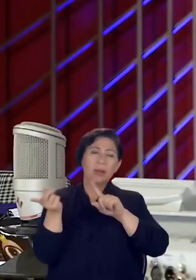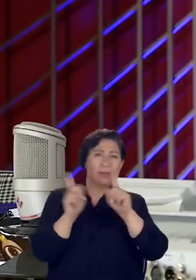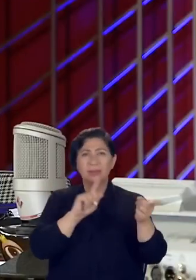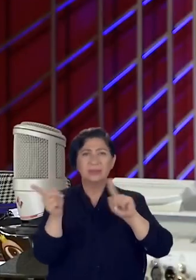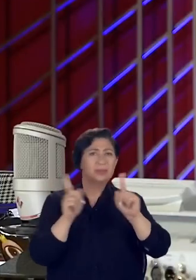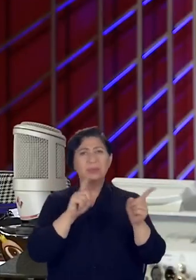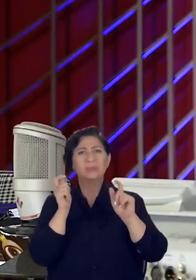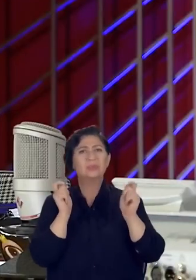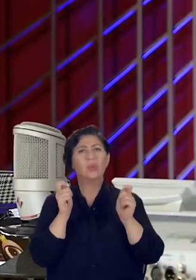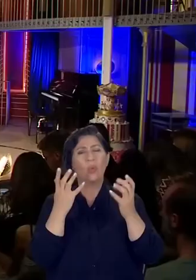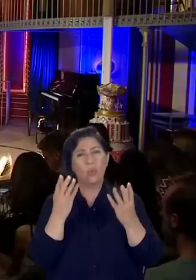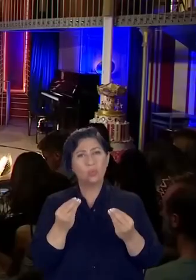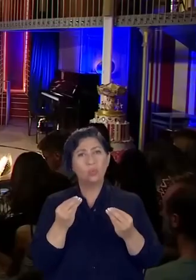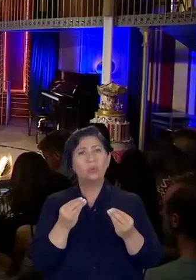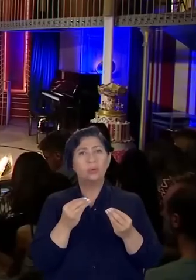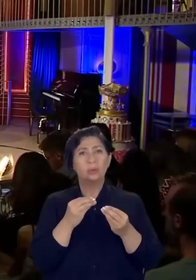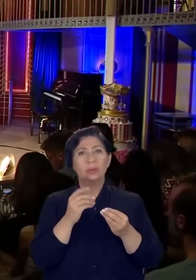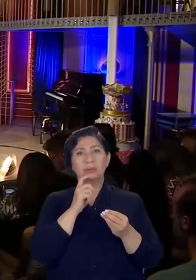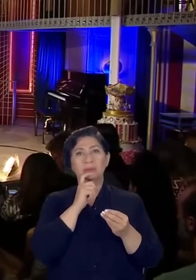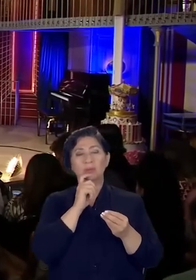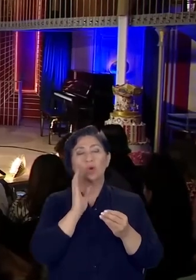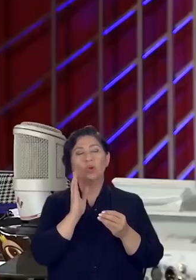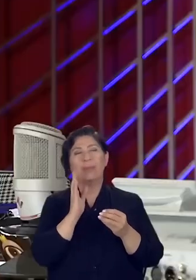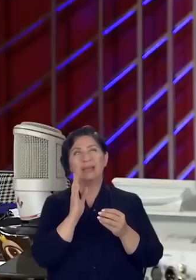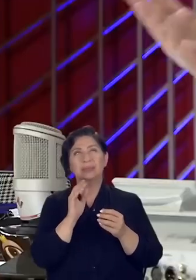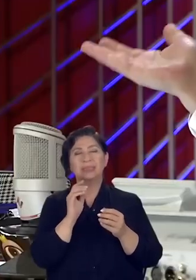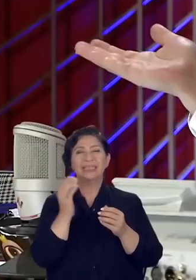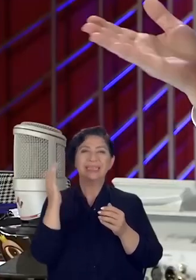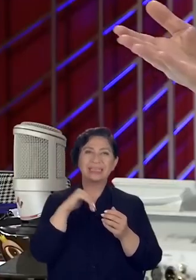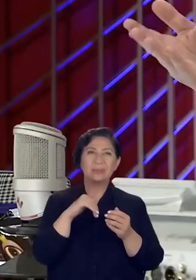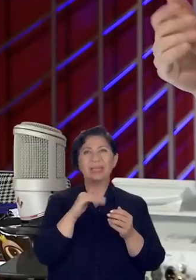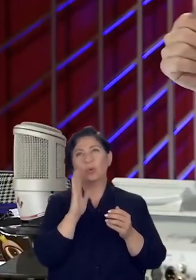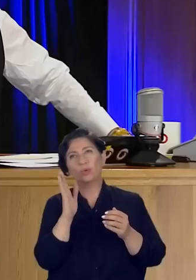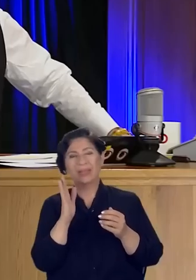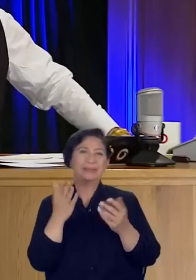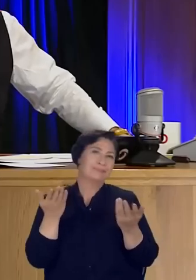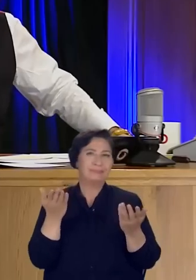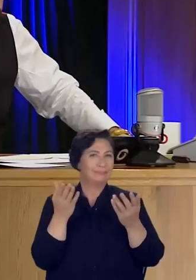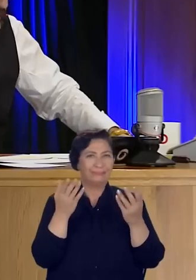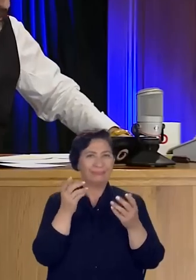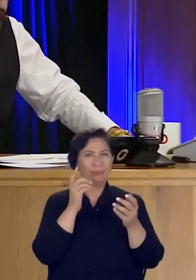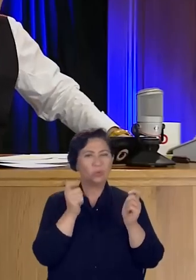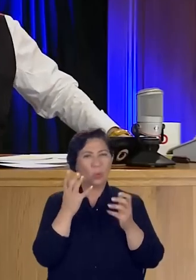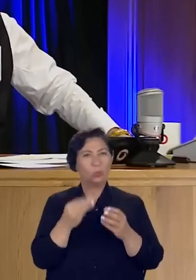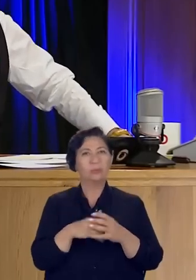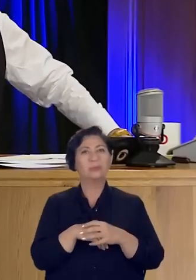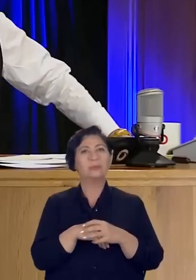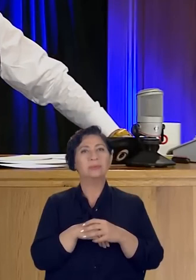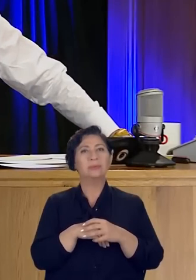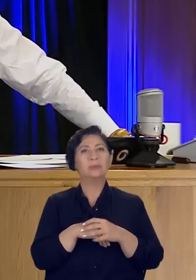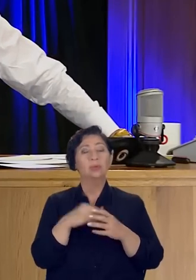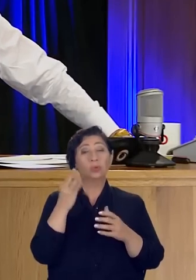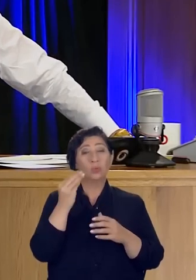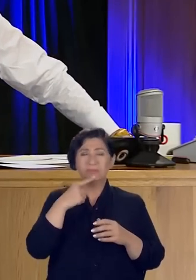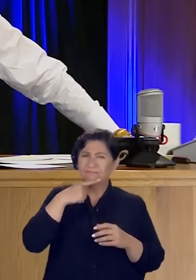hepsini bir arada getirmek. Götürmek değil mi? Götürmek. Getirmek de olur, götürmek de olur.